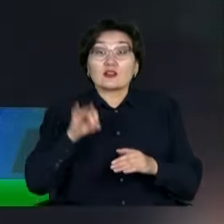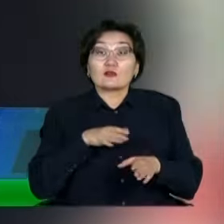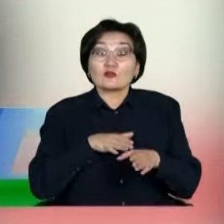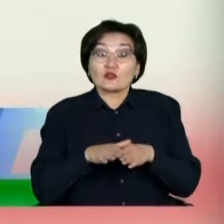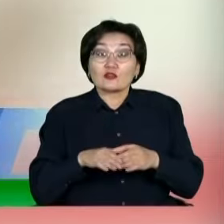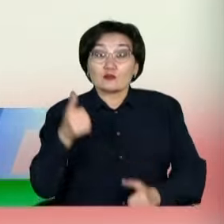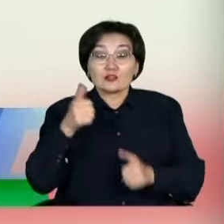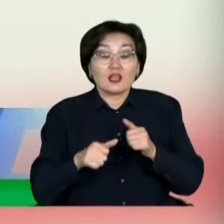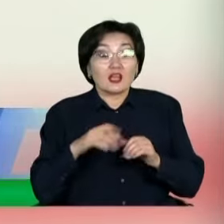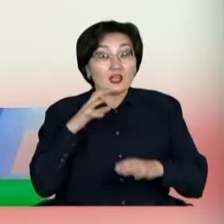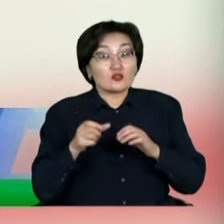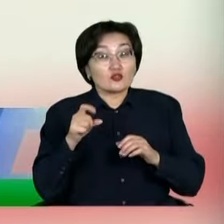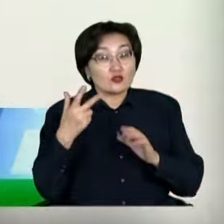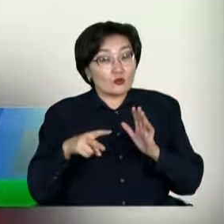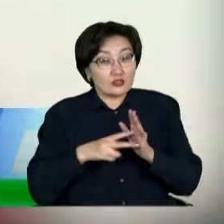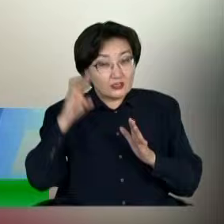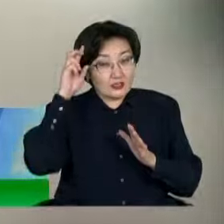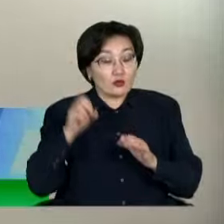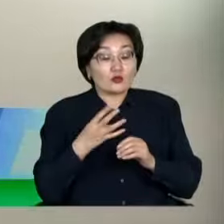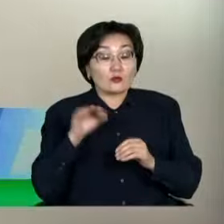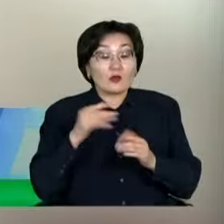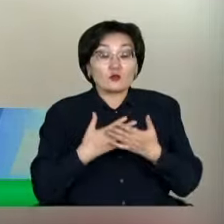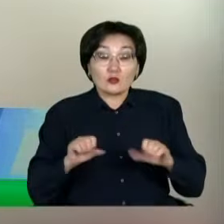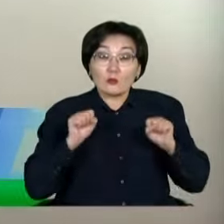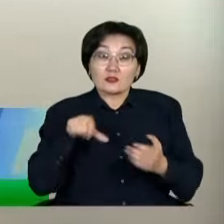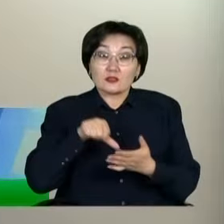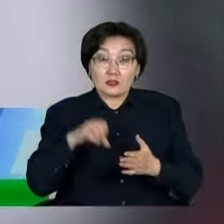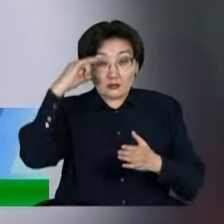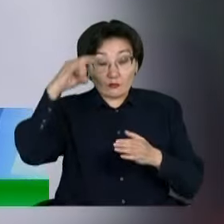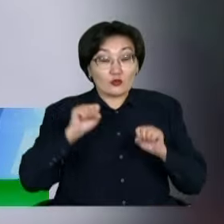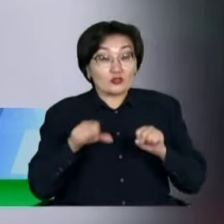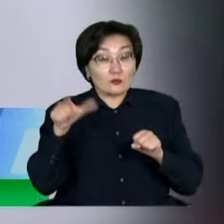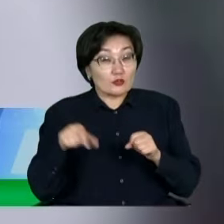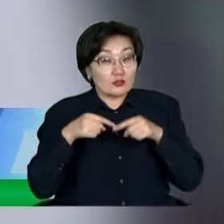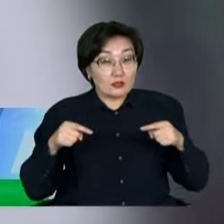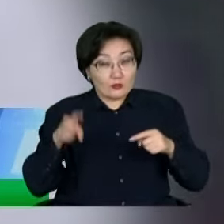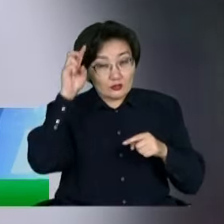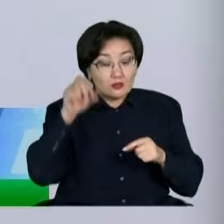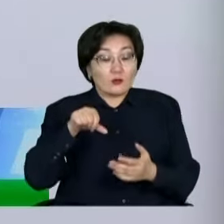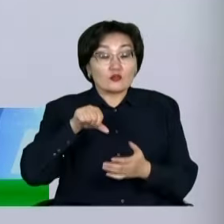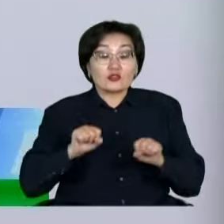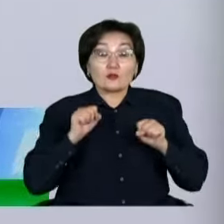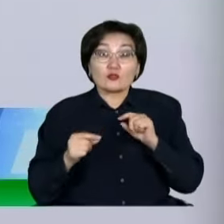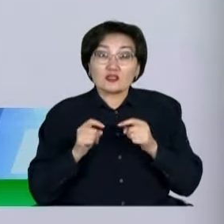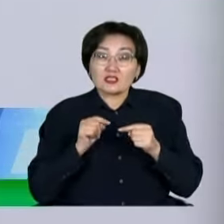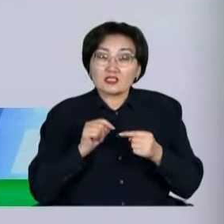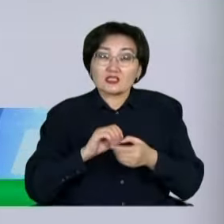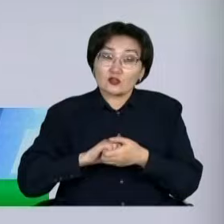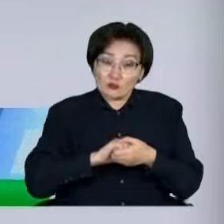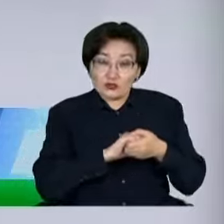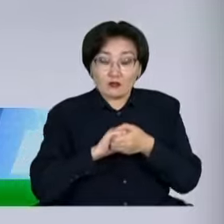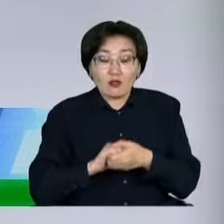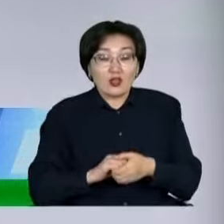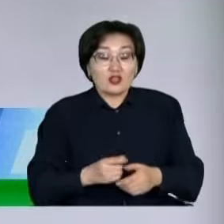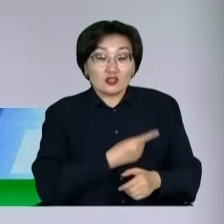137 елінен 14 мыңға жуық спортшы қатысты. Жарыс барысында отандық спортшылар түрлі елдің өкілдерімен белдесіп, шеберлік пен төзімділіктің